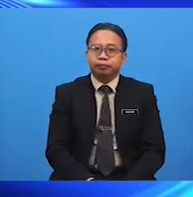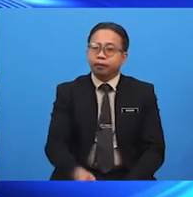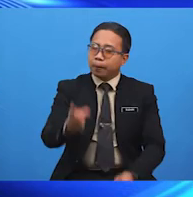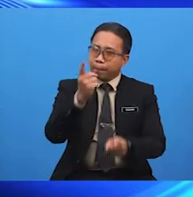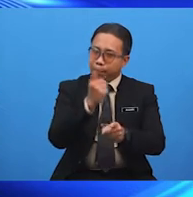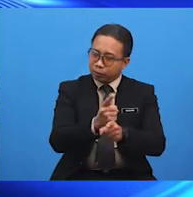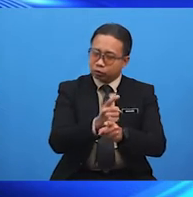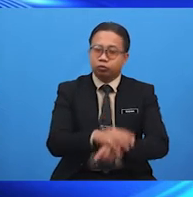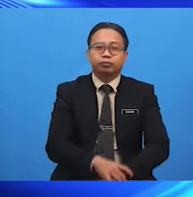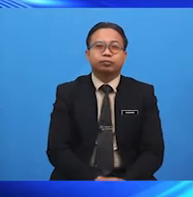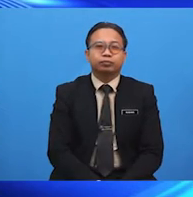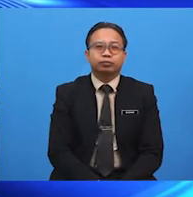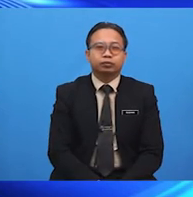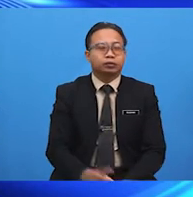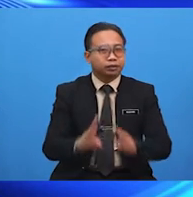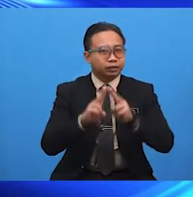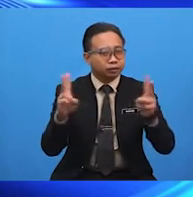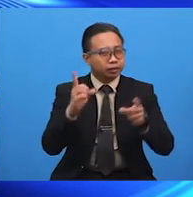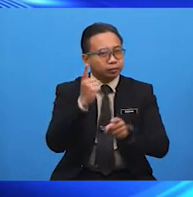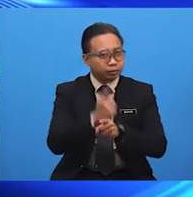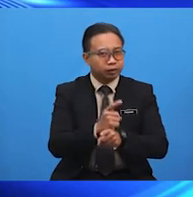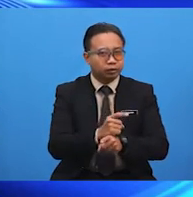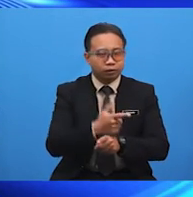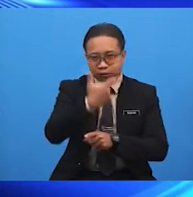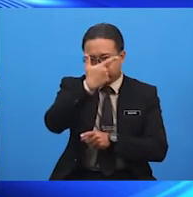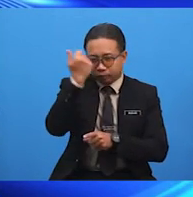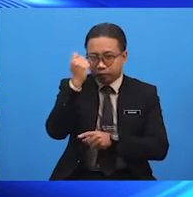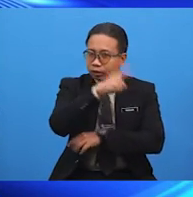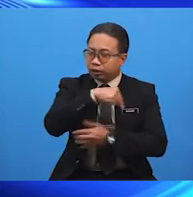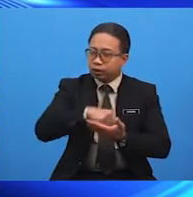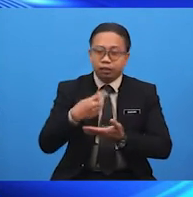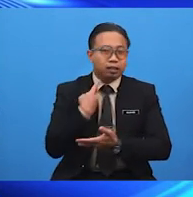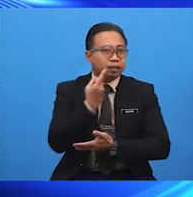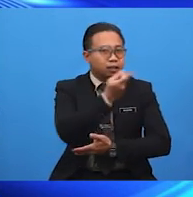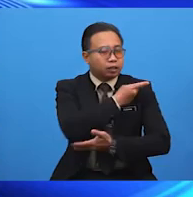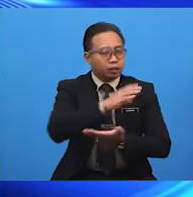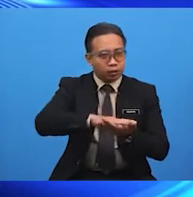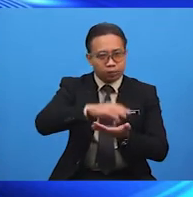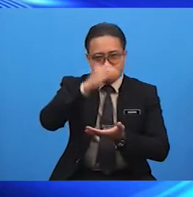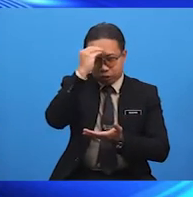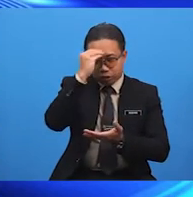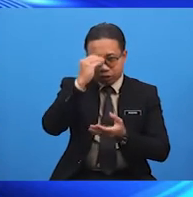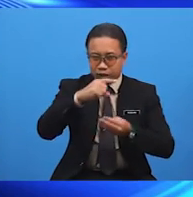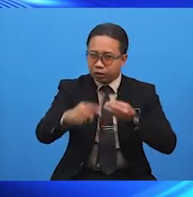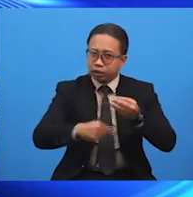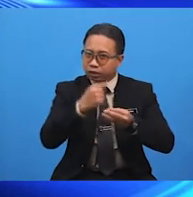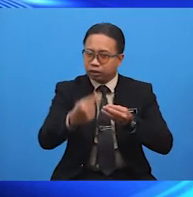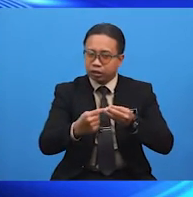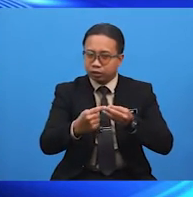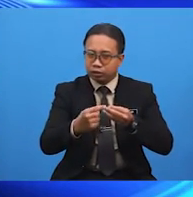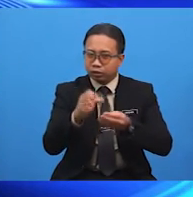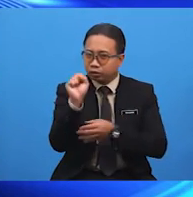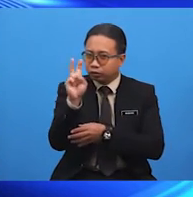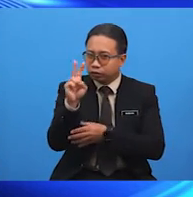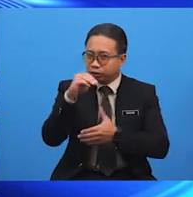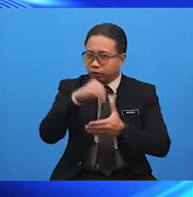tepat, exactly. Sangat betul tu Cikgu Wan, kerana hari ini kita akan belajar mengenai cabang seni visual dalam